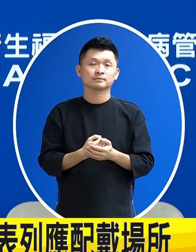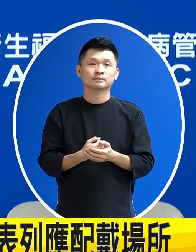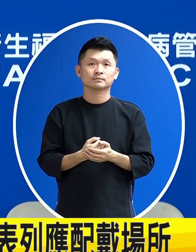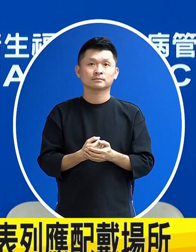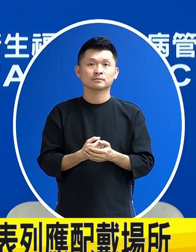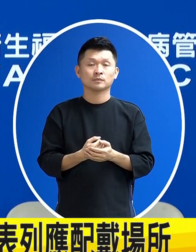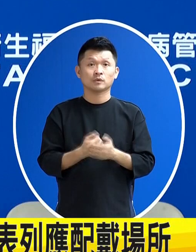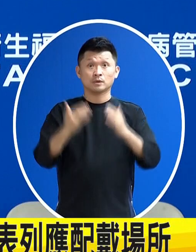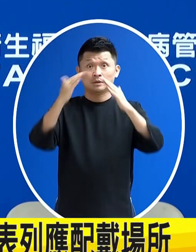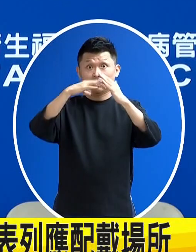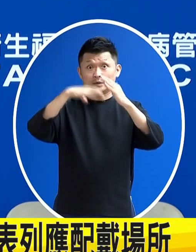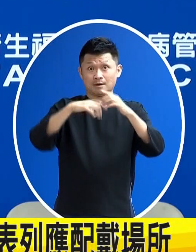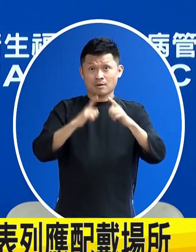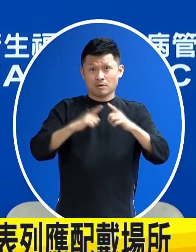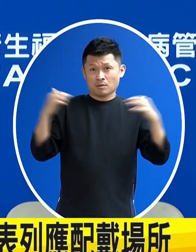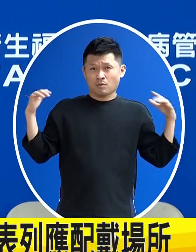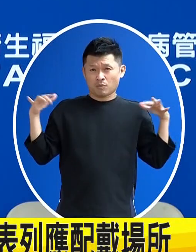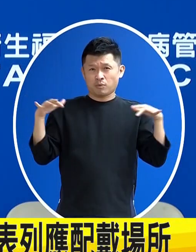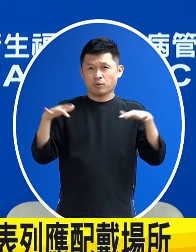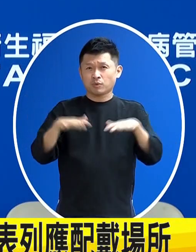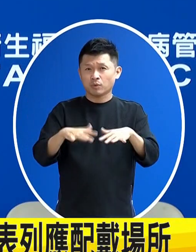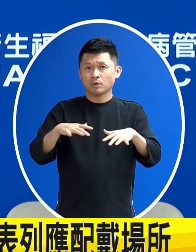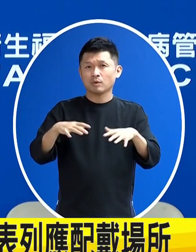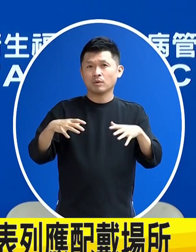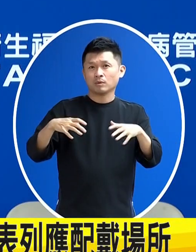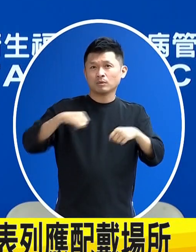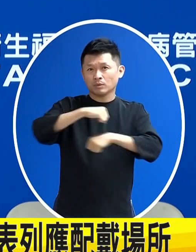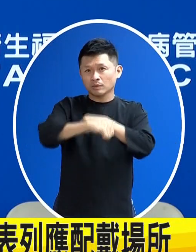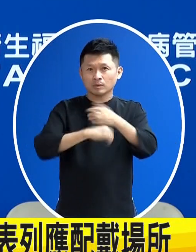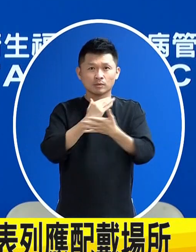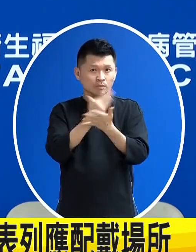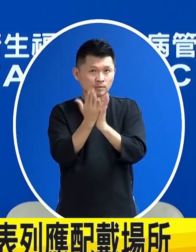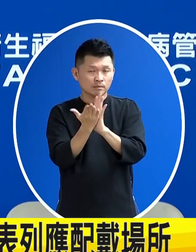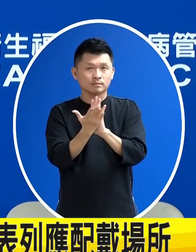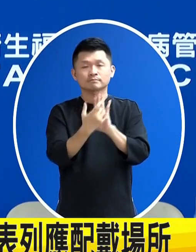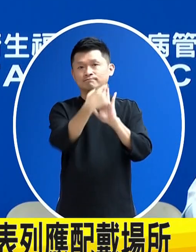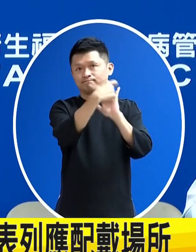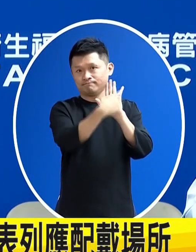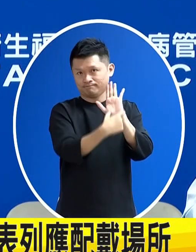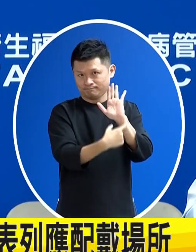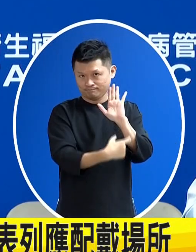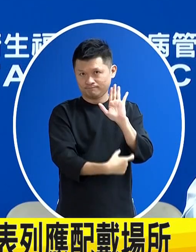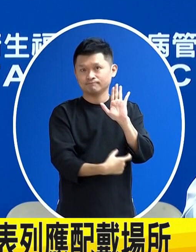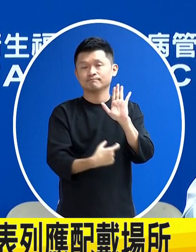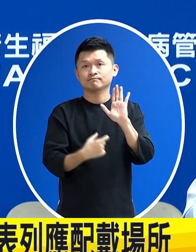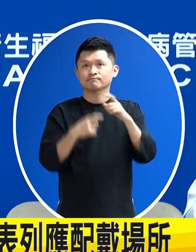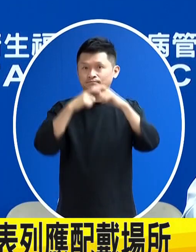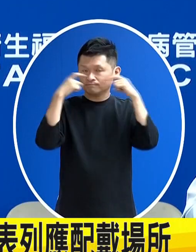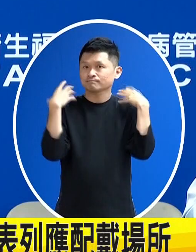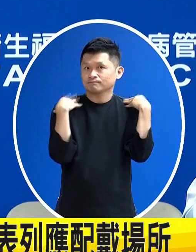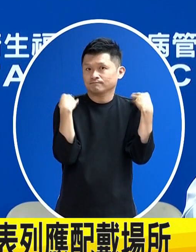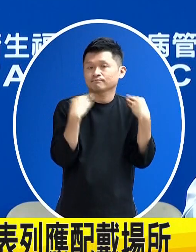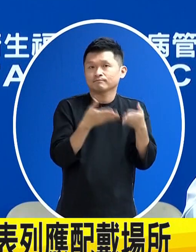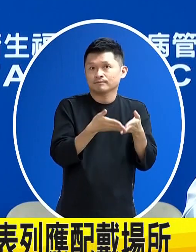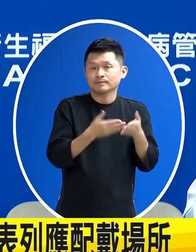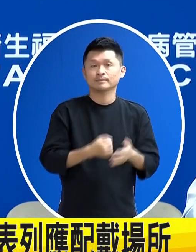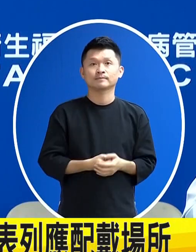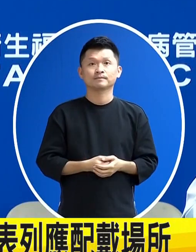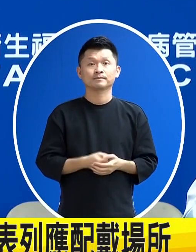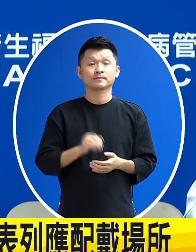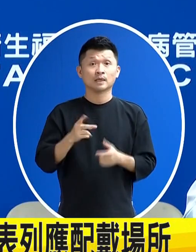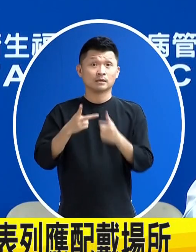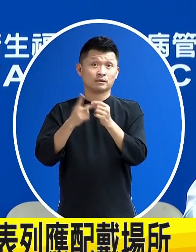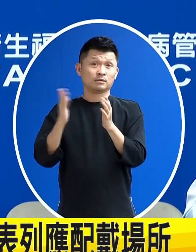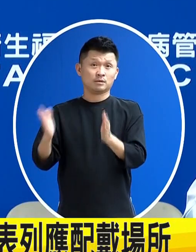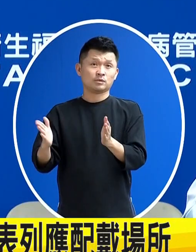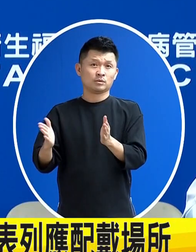型的室内的集会，这些都是还是可能会变成正面表列需要戴口罩的地方。不过就像我刚刚所讲，这第二